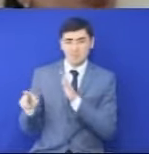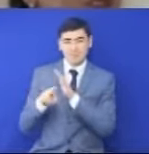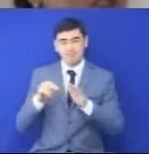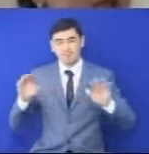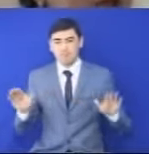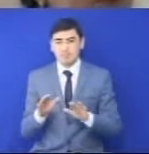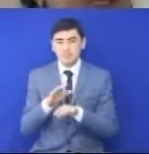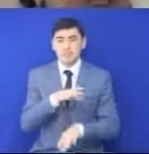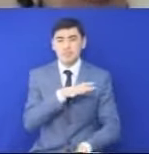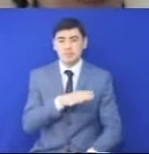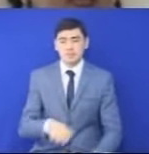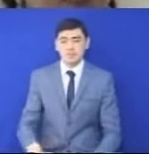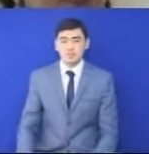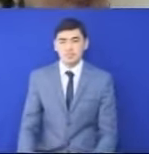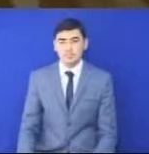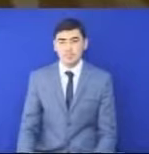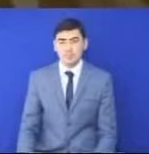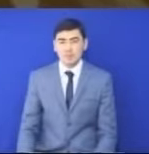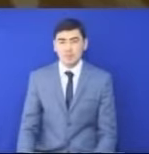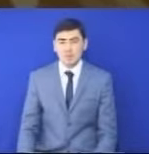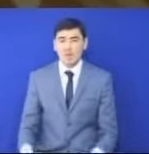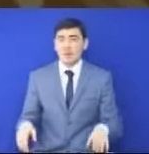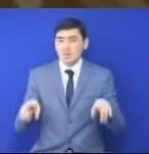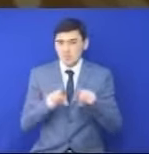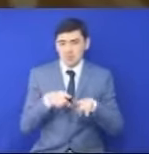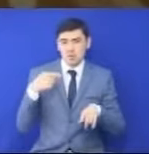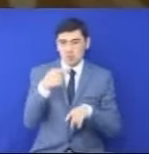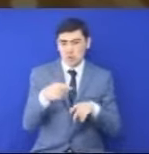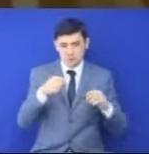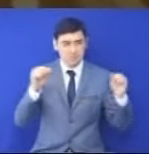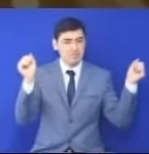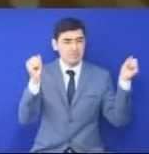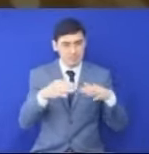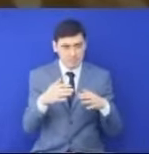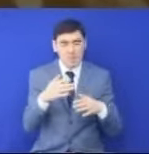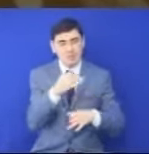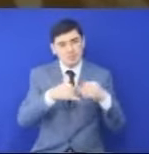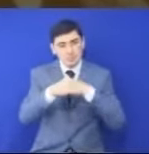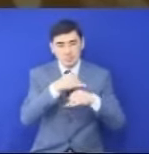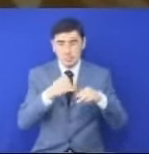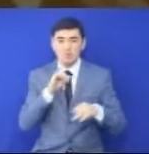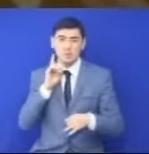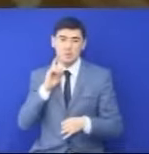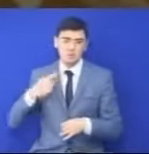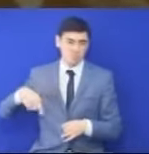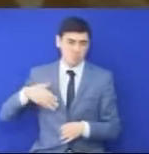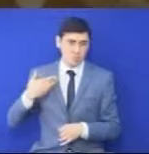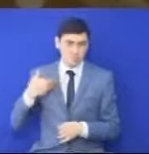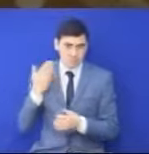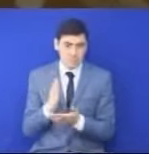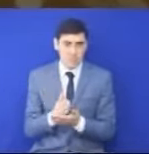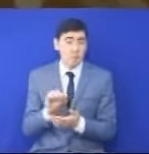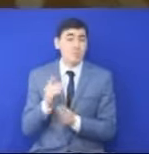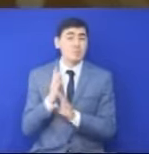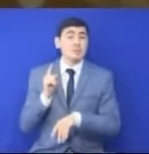репертуара. Я считаю, что такие познавательные часы, они особенно важны для молодежи, потому что в первую очередь молодежи